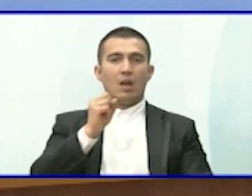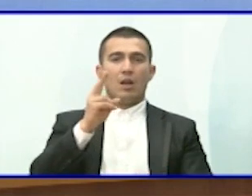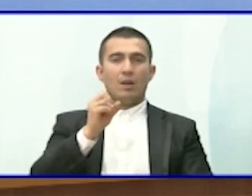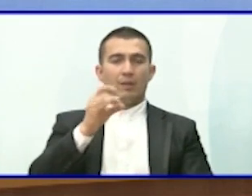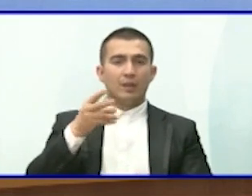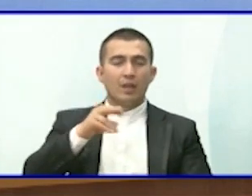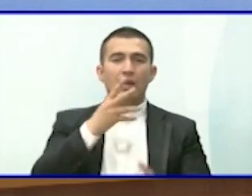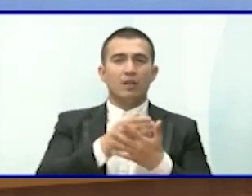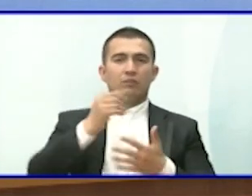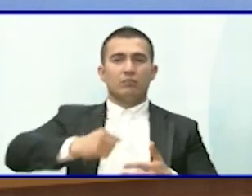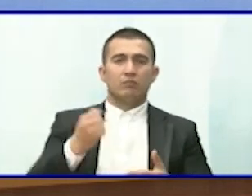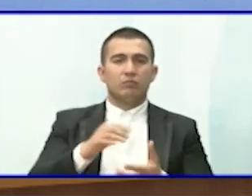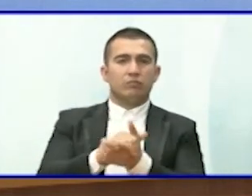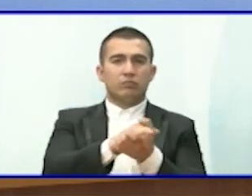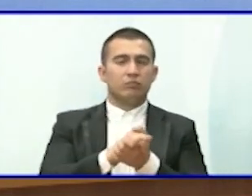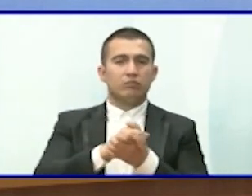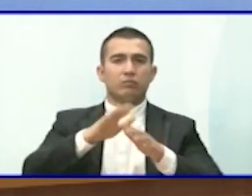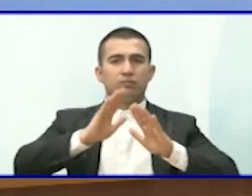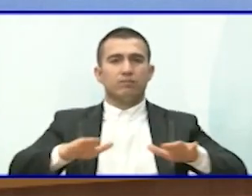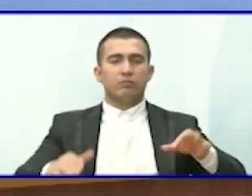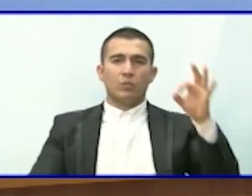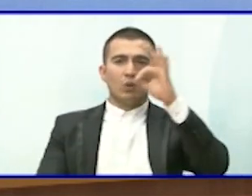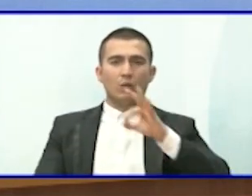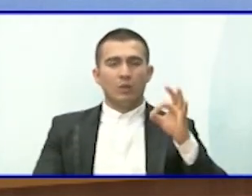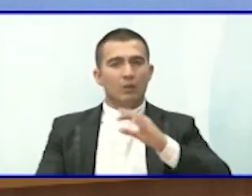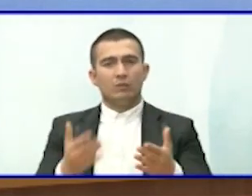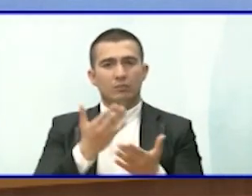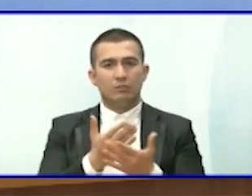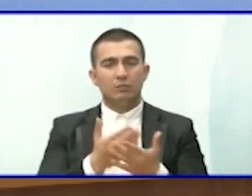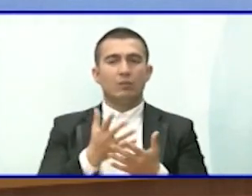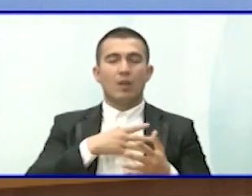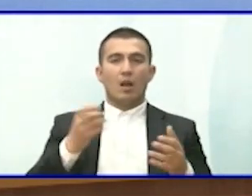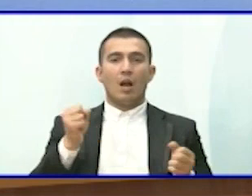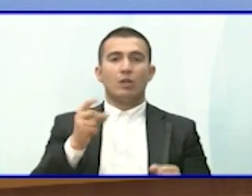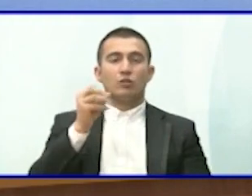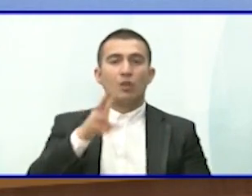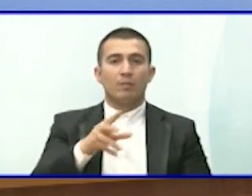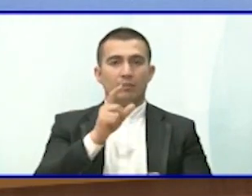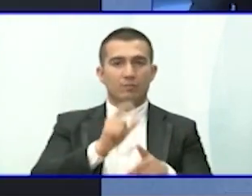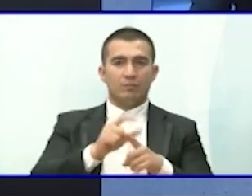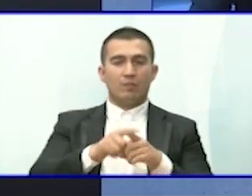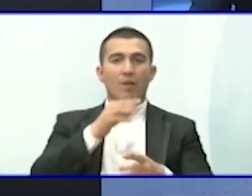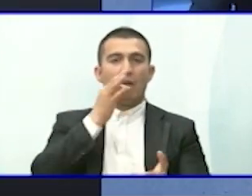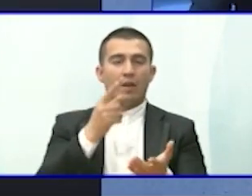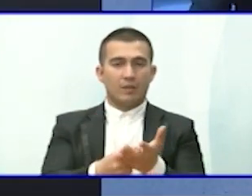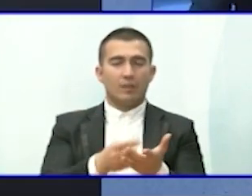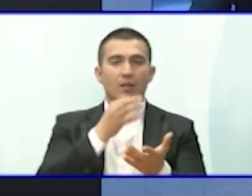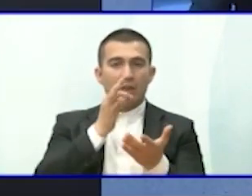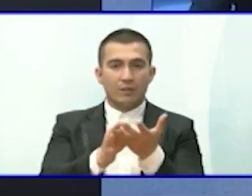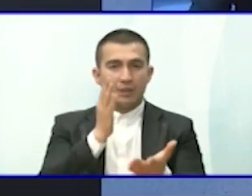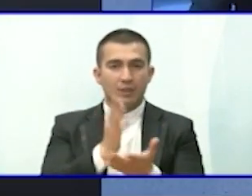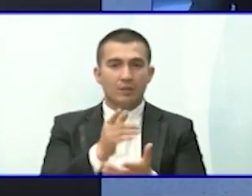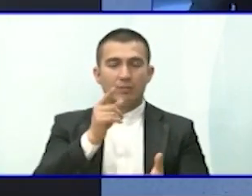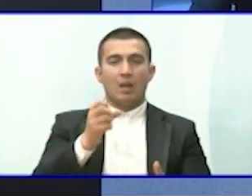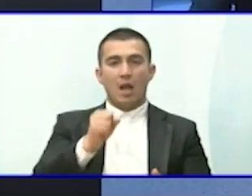дружных ребят обратите внимание вопрос о чем ответ а команде